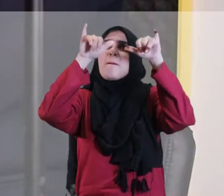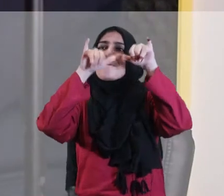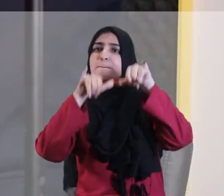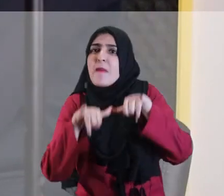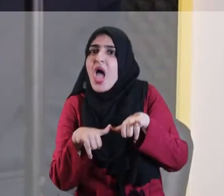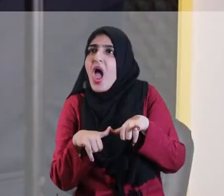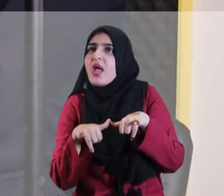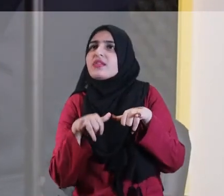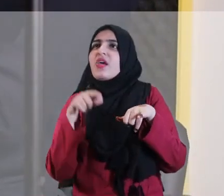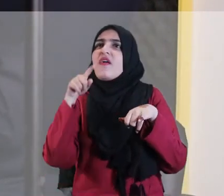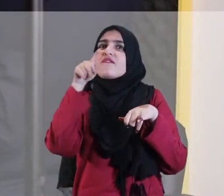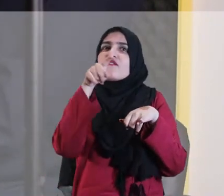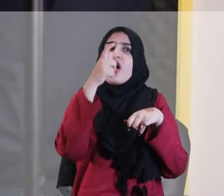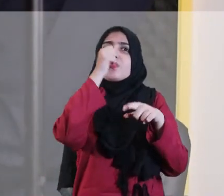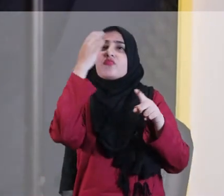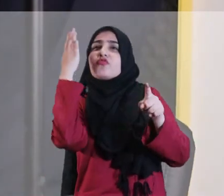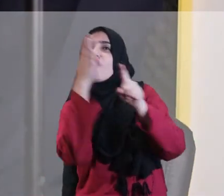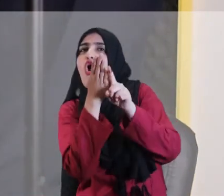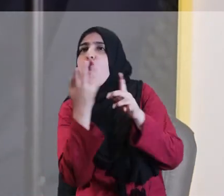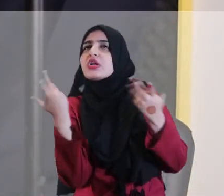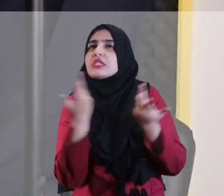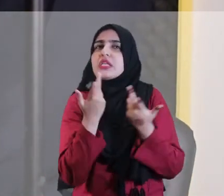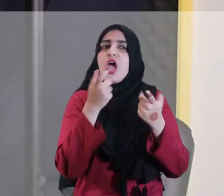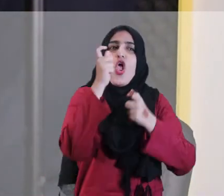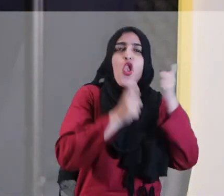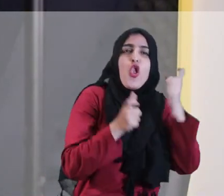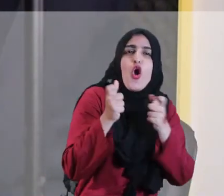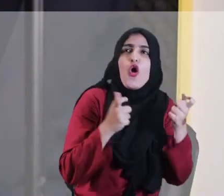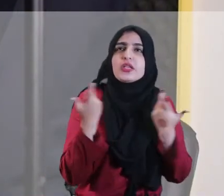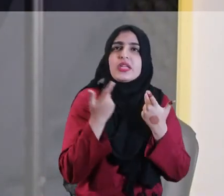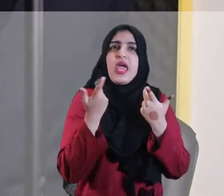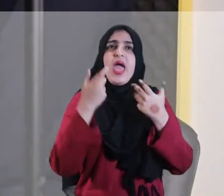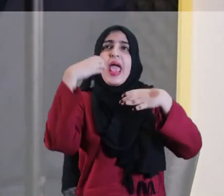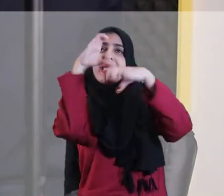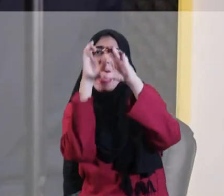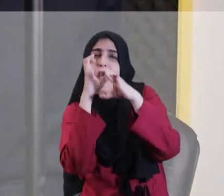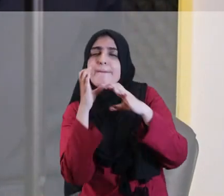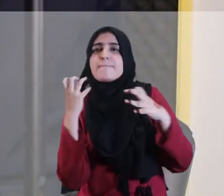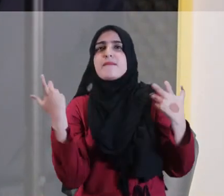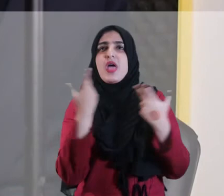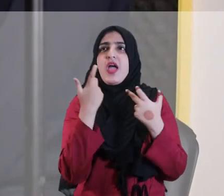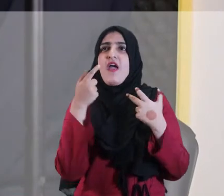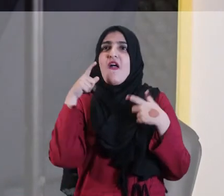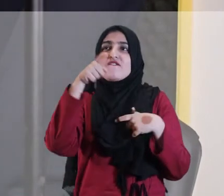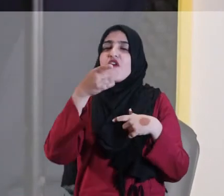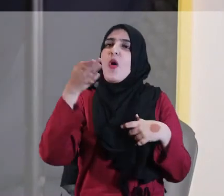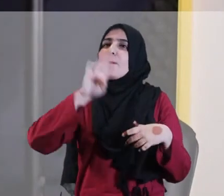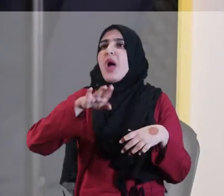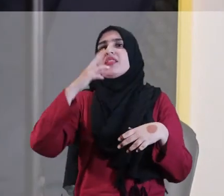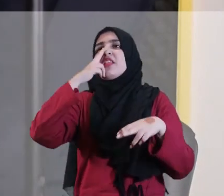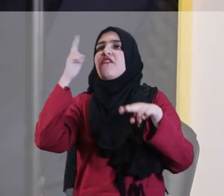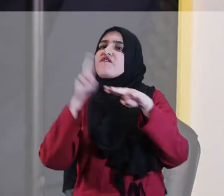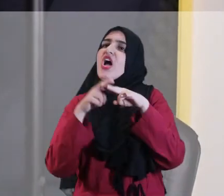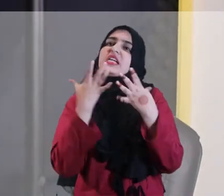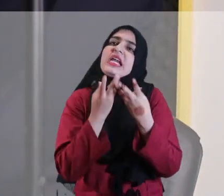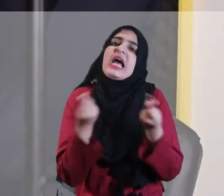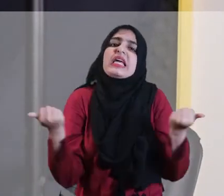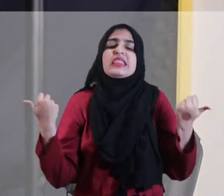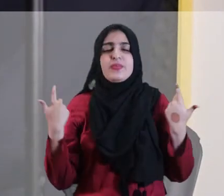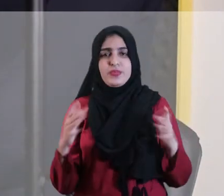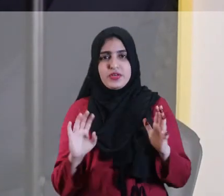उसकी कैमरा भी खत्म हो तो